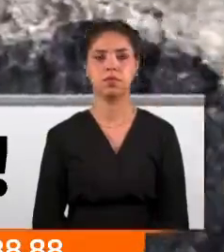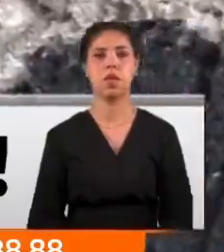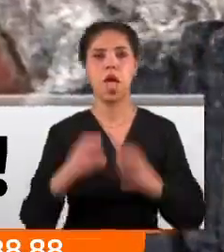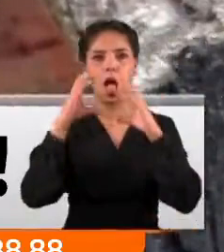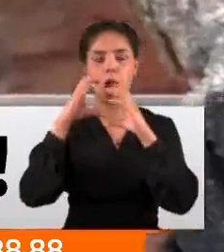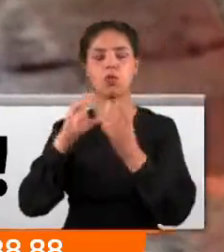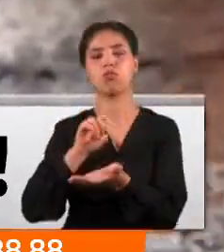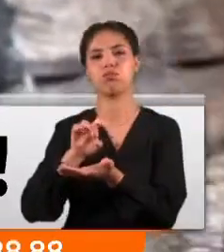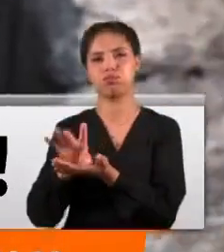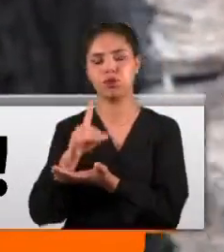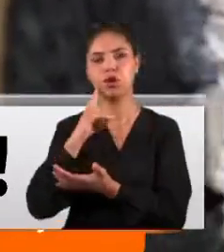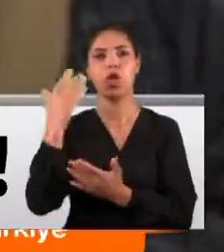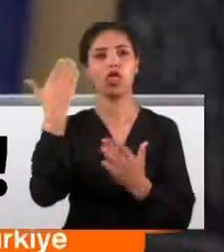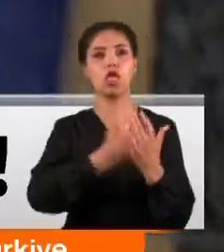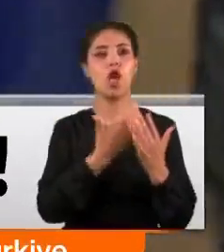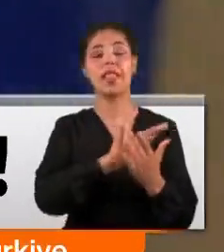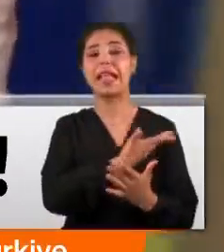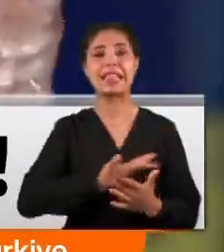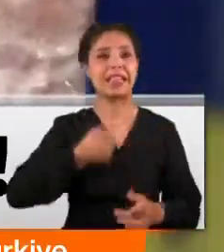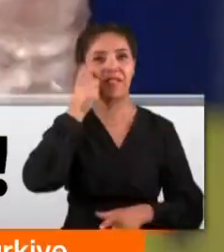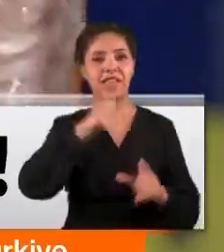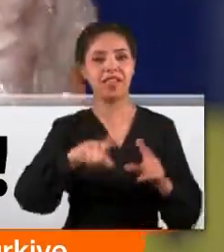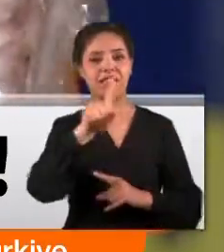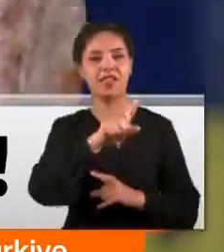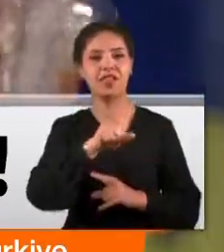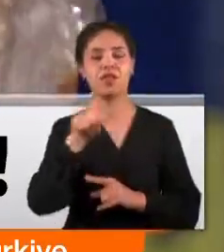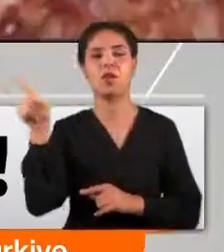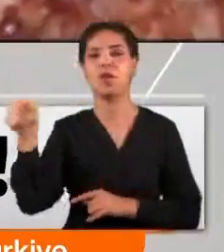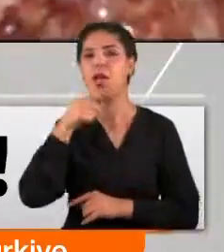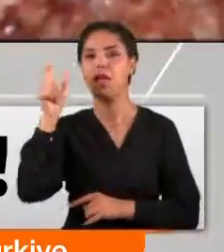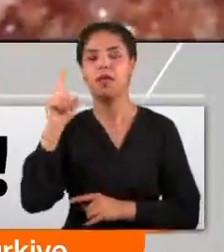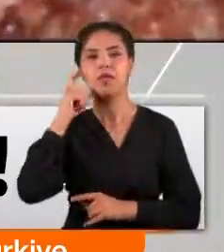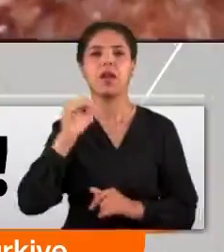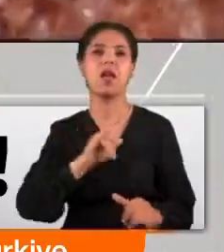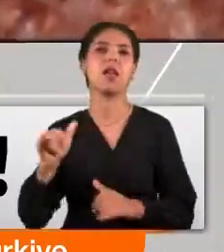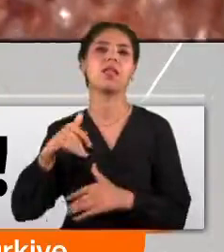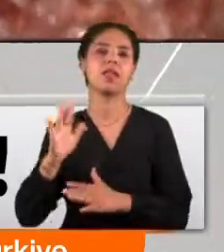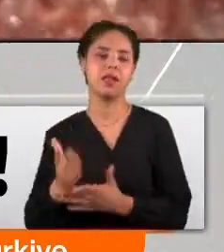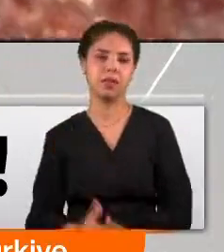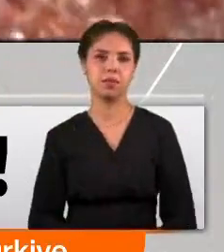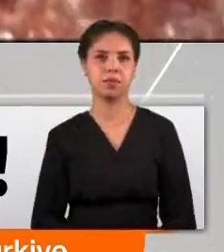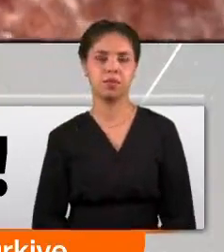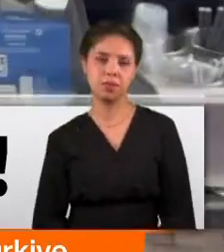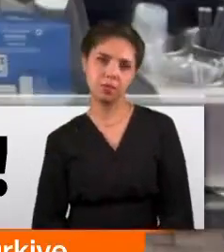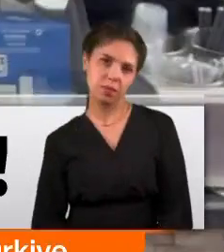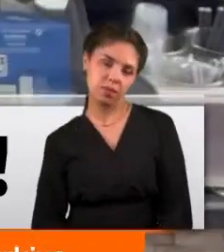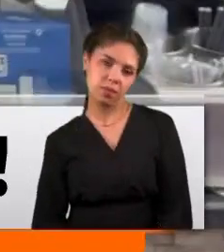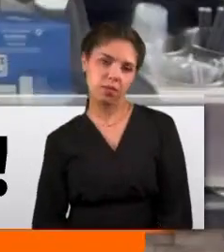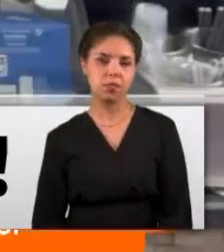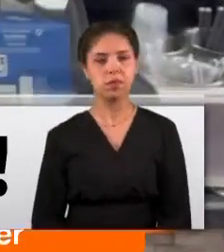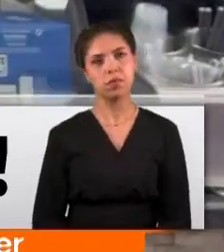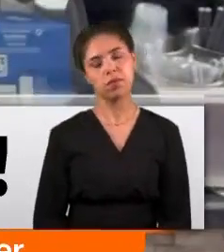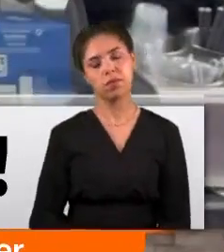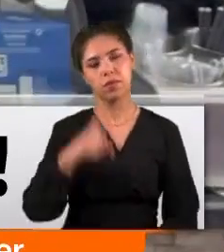Hamburgerin tahtını sallayan dönerin hayranları ise onunla aynı fikirde değil. Herkese hitap ettiği için bunlar istediği kadar konuşsun. İster tavuk